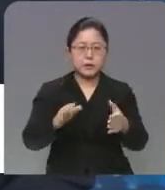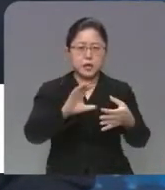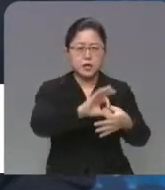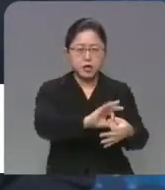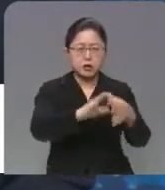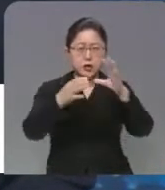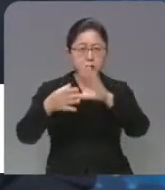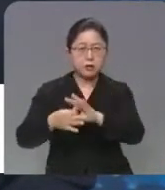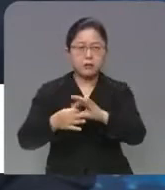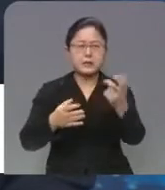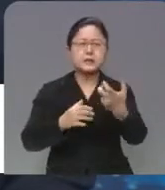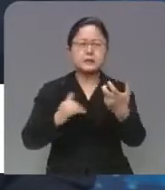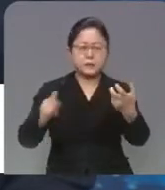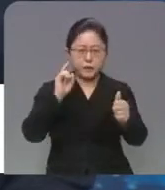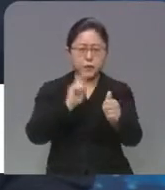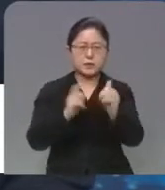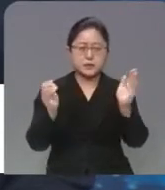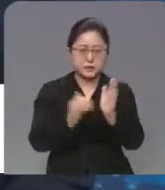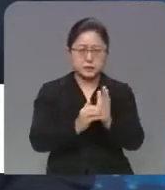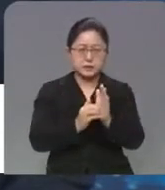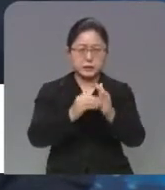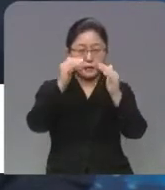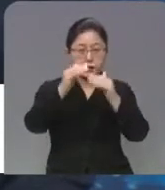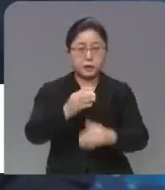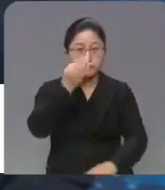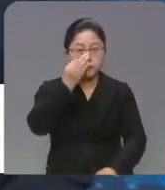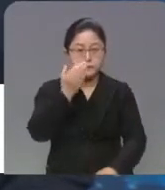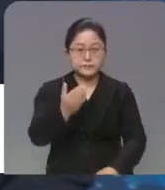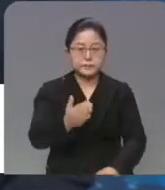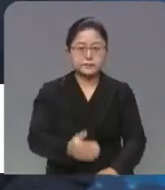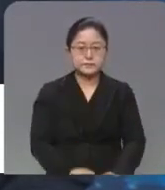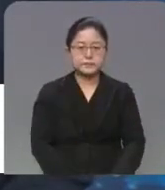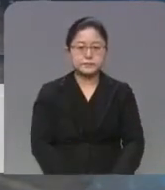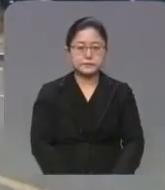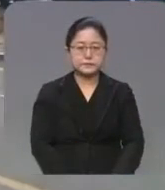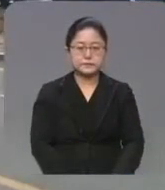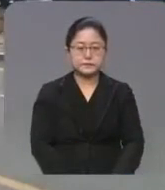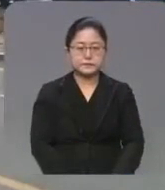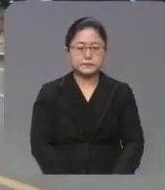꼬리를 물고 70여 명이 확진됐습니다. 백미선 기자의 보도입니다.